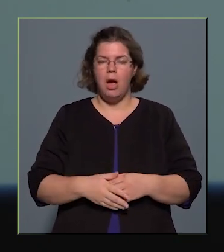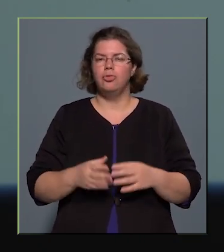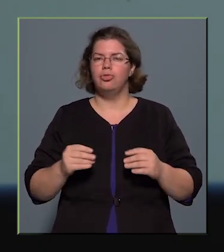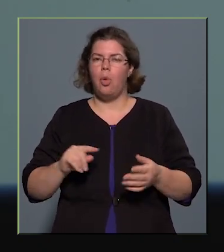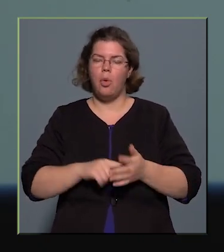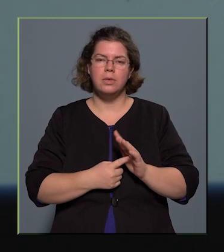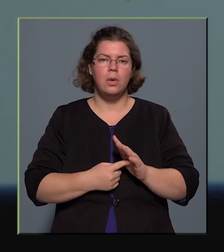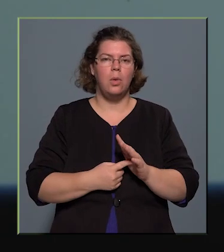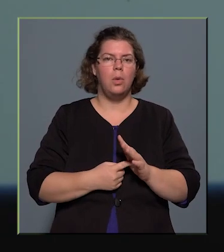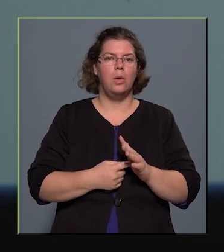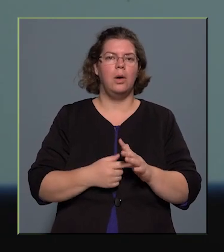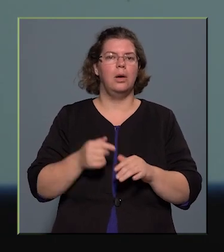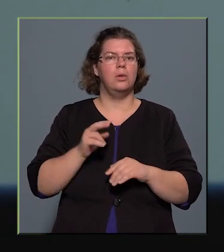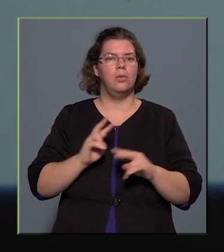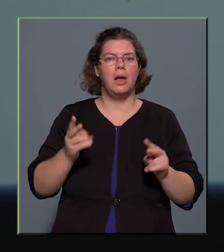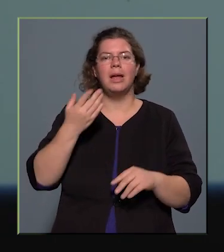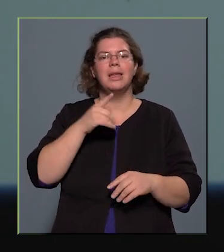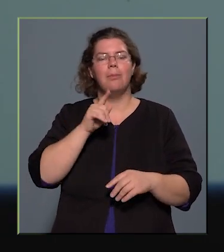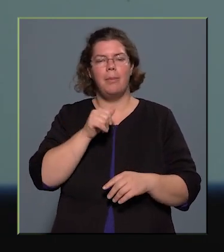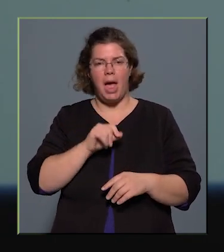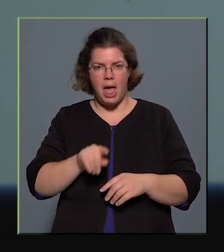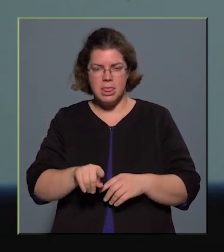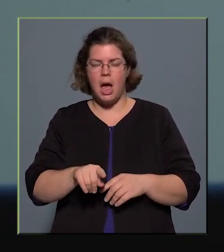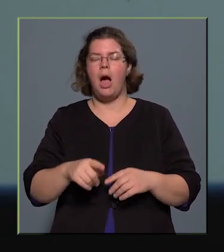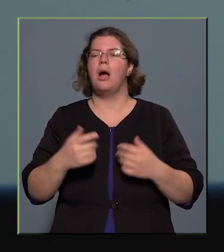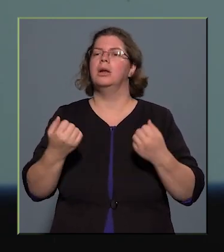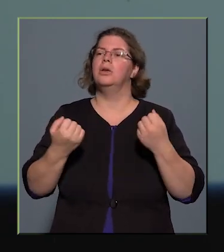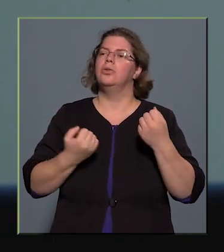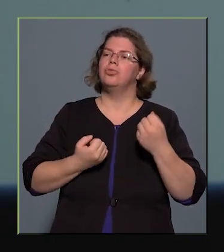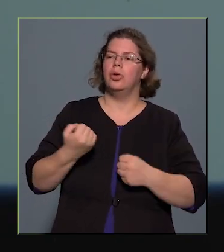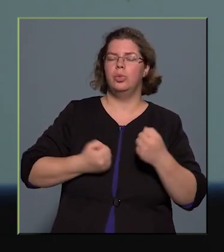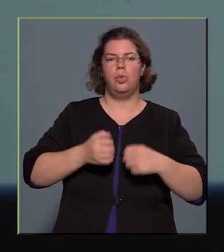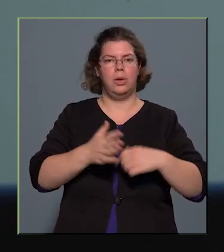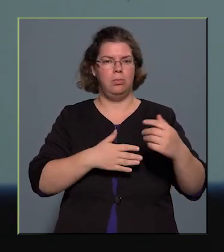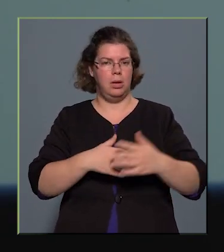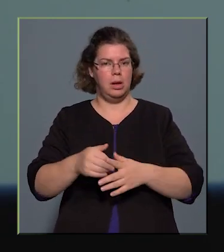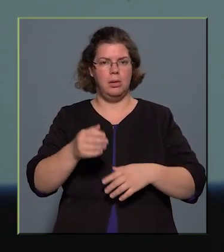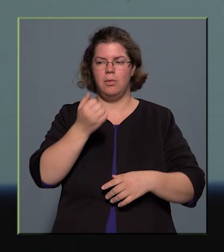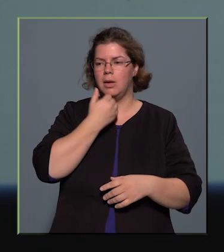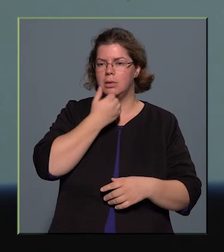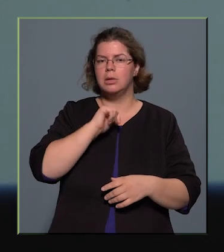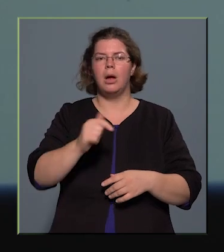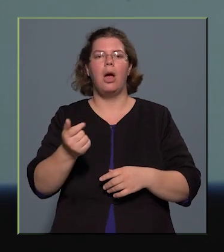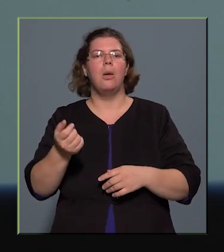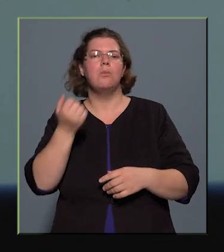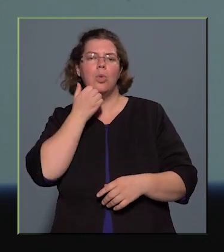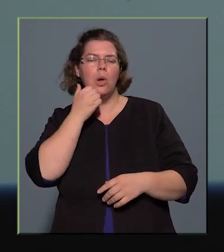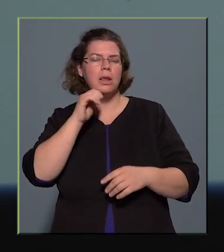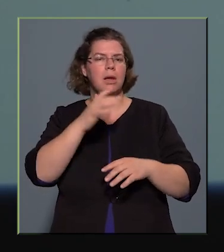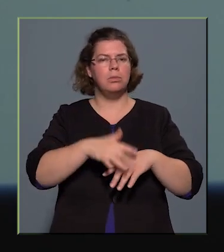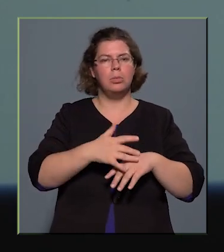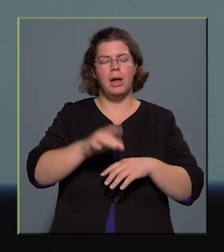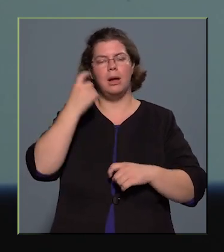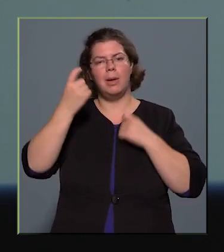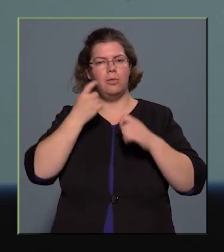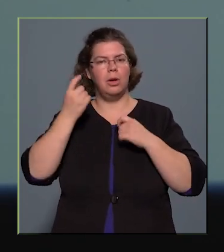is van autóipari rendezvényül, a vállalatok, az autóipari vállalatok, multiknak a vezetői próbálják megfogalmazni az irányt,